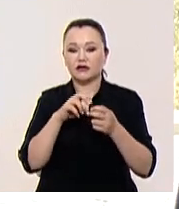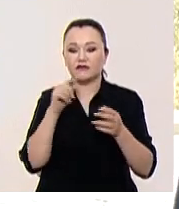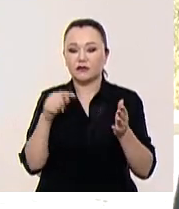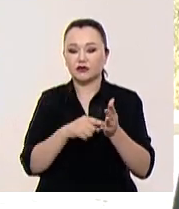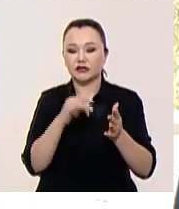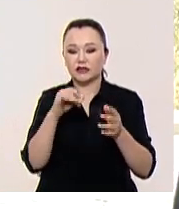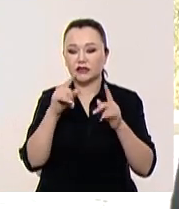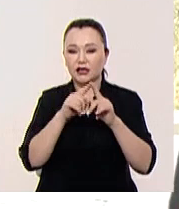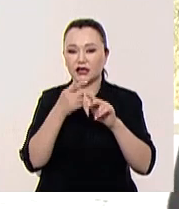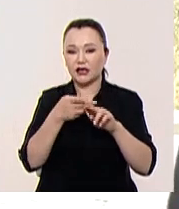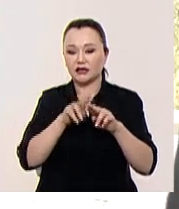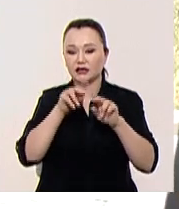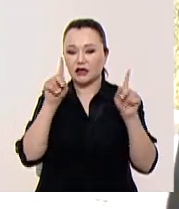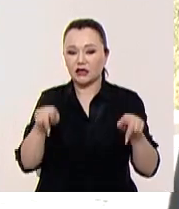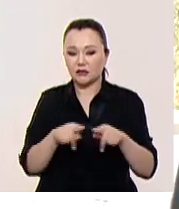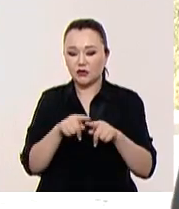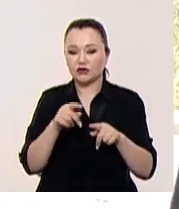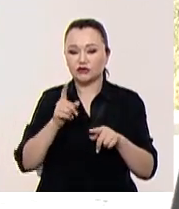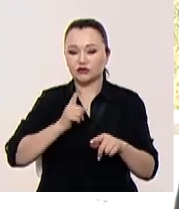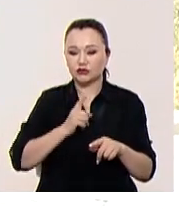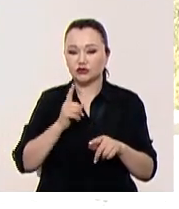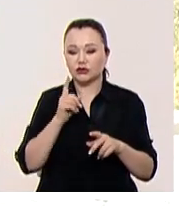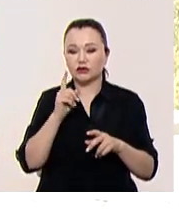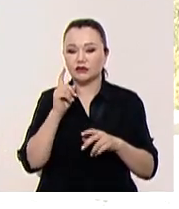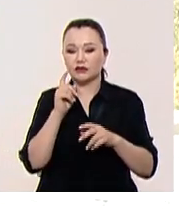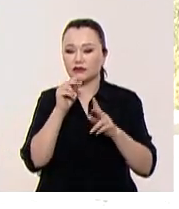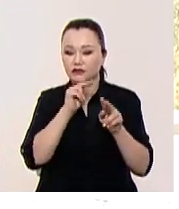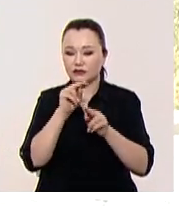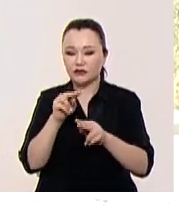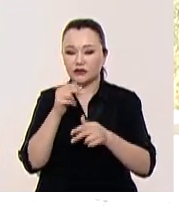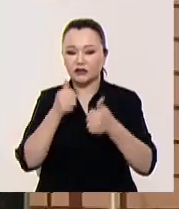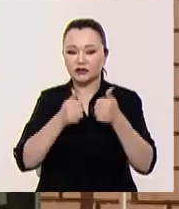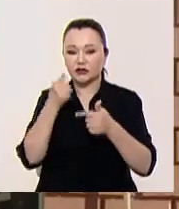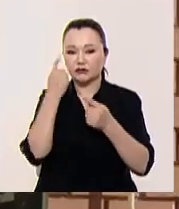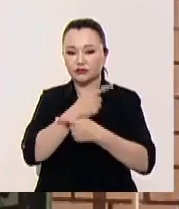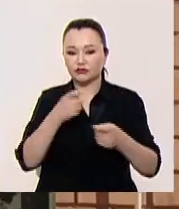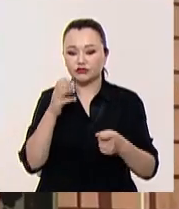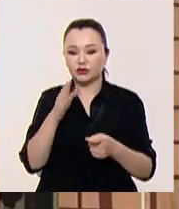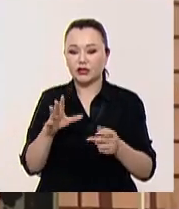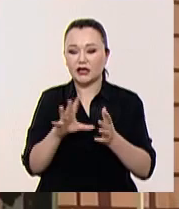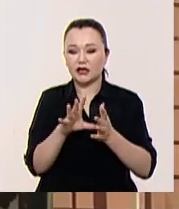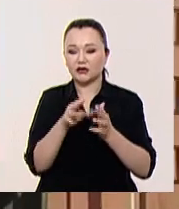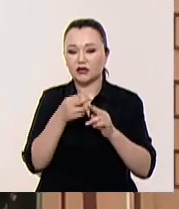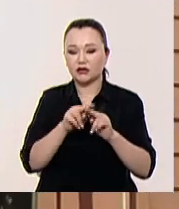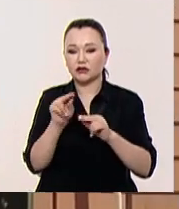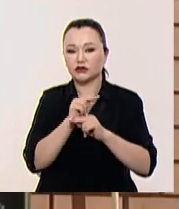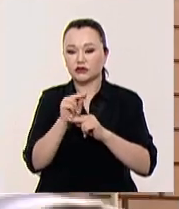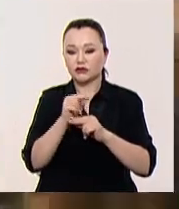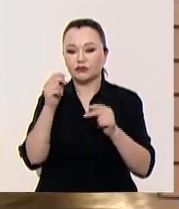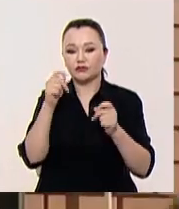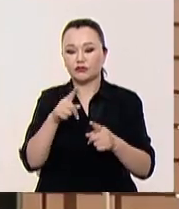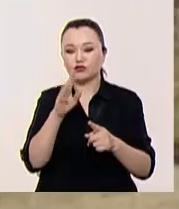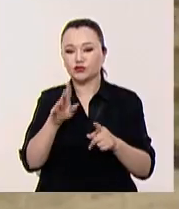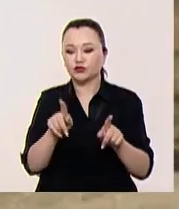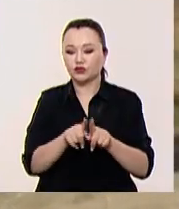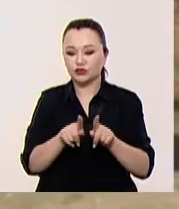жаңа таблоларды күтетін подрядчиктарға бізге байқау жарияланатын болады. Электрондық тақтайшалар жөндеуге жарамды деп